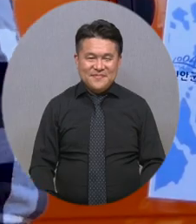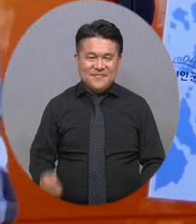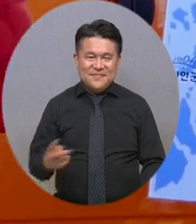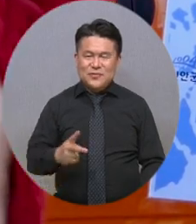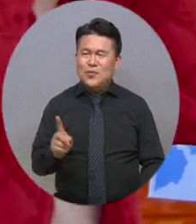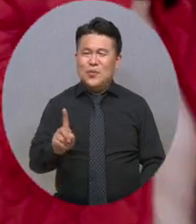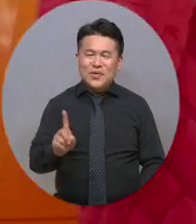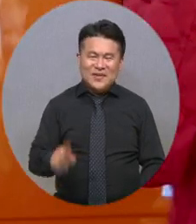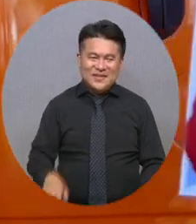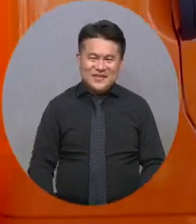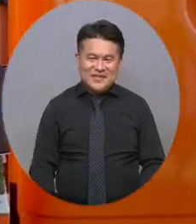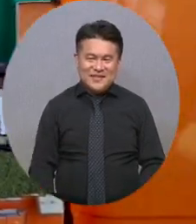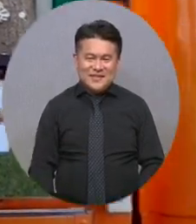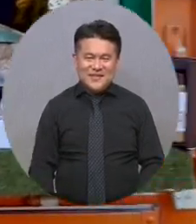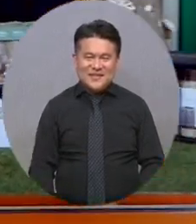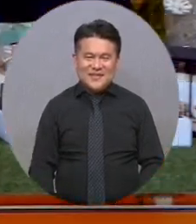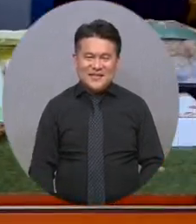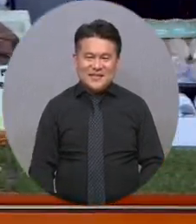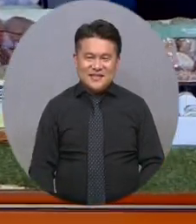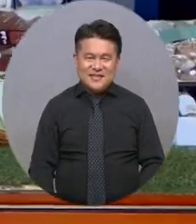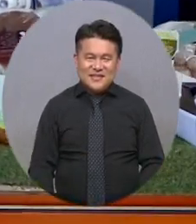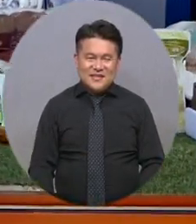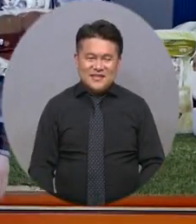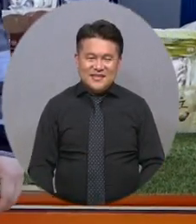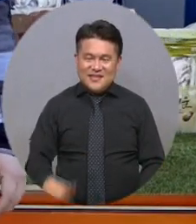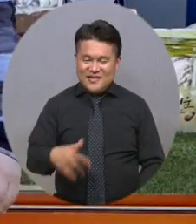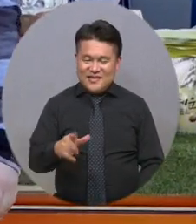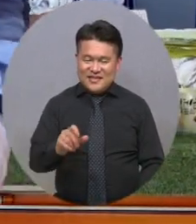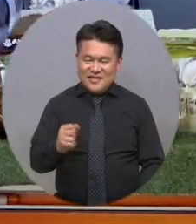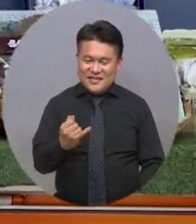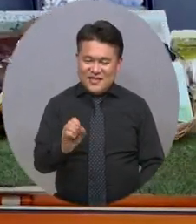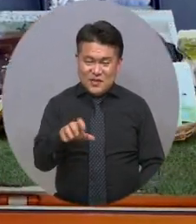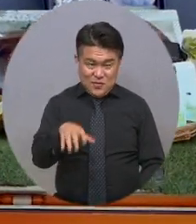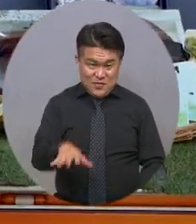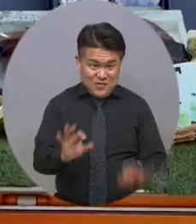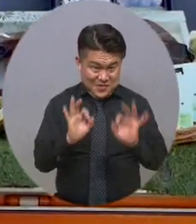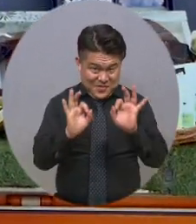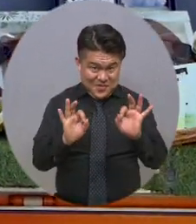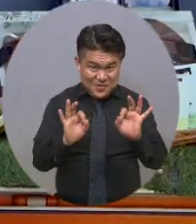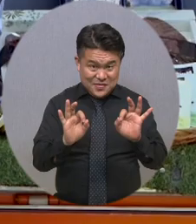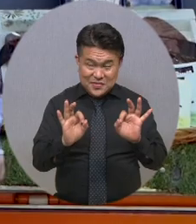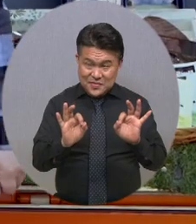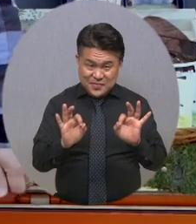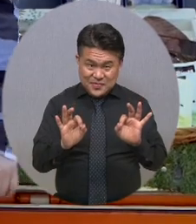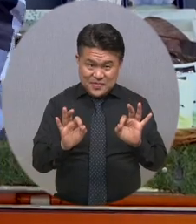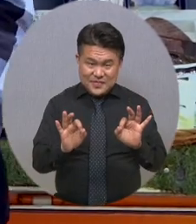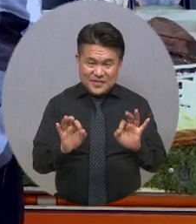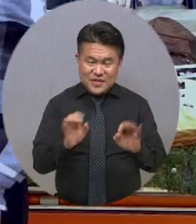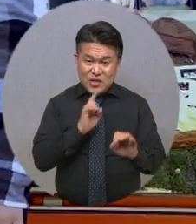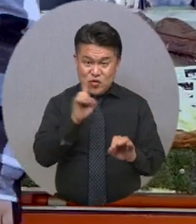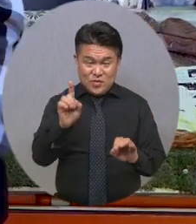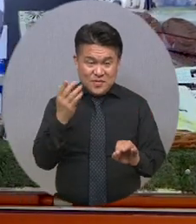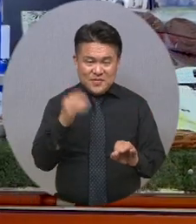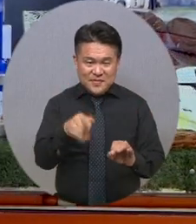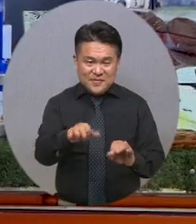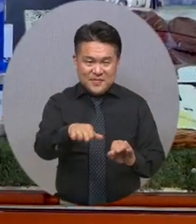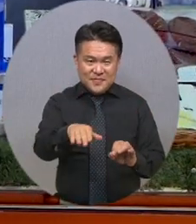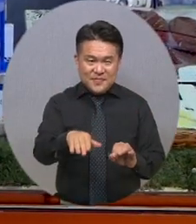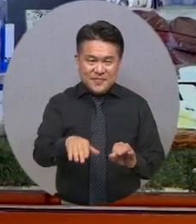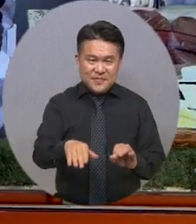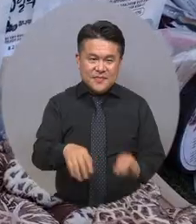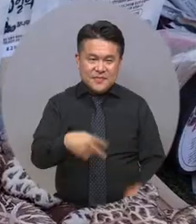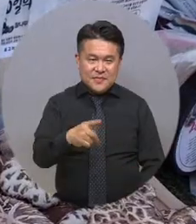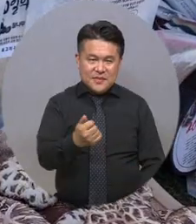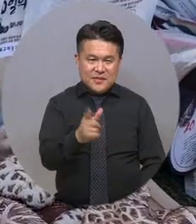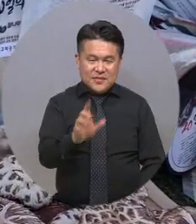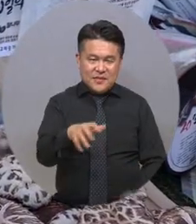나와봐요. 여자. 자. 장흥에는 말이죠. 네. 예, 잘 보세요. 여러분들 주문하시면 됩니다. 예.